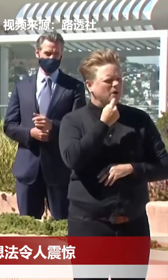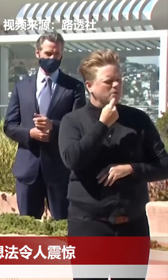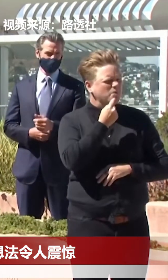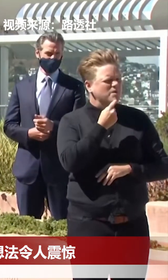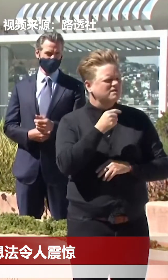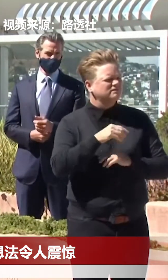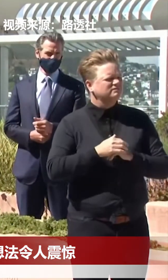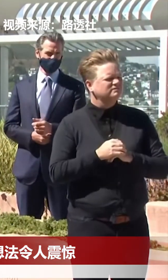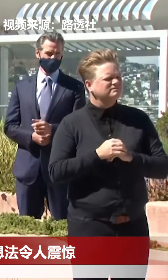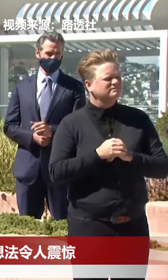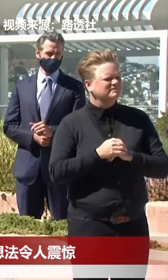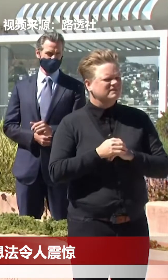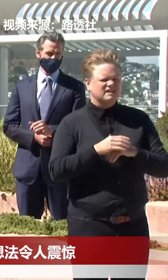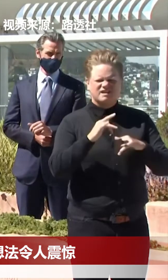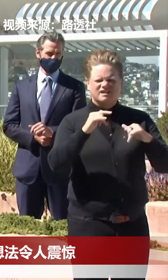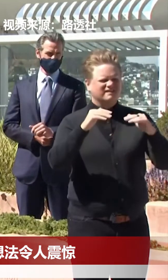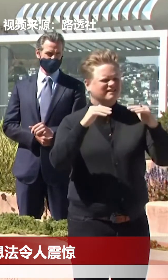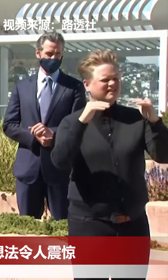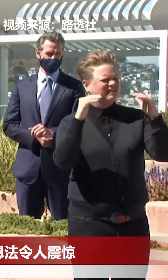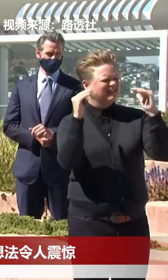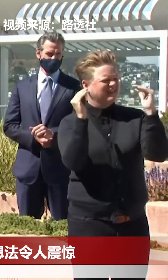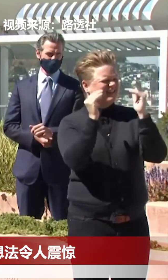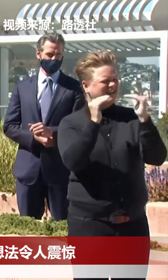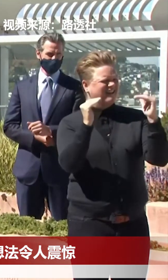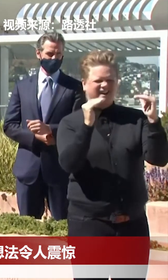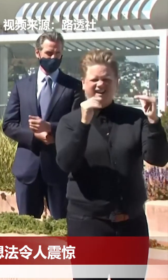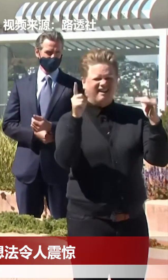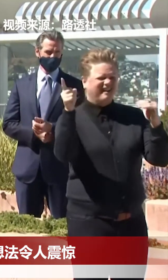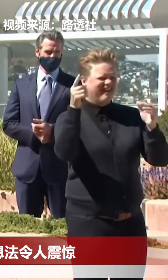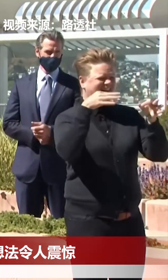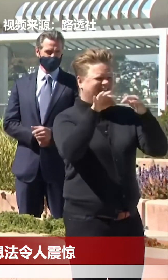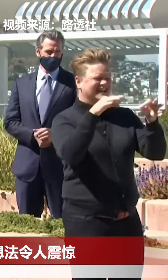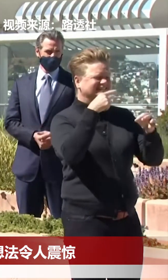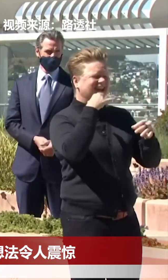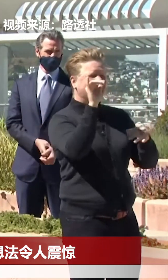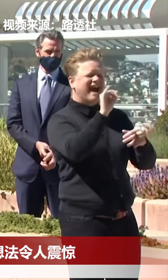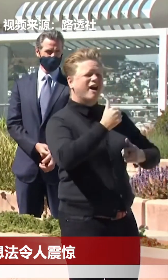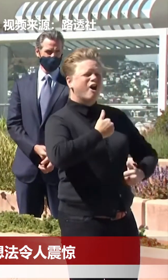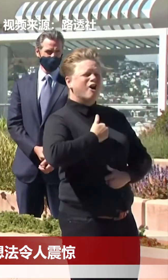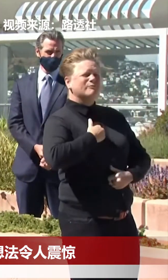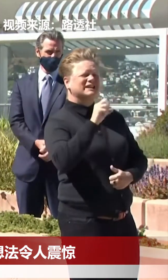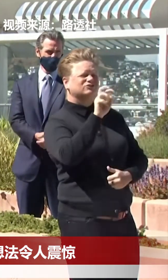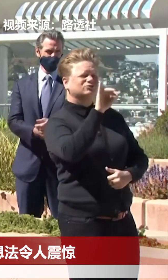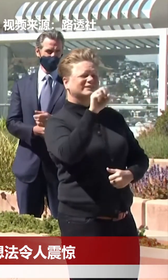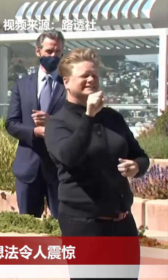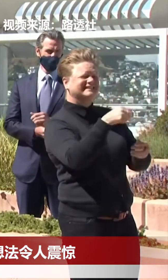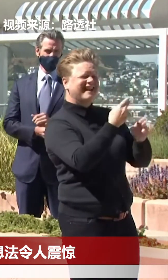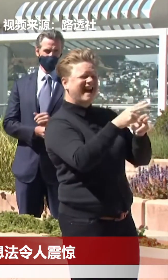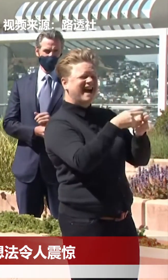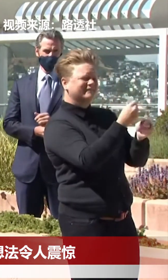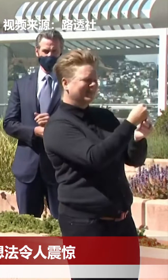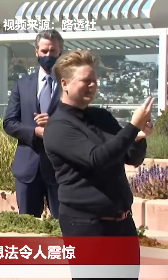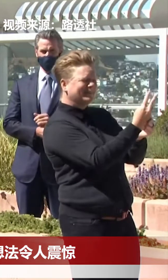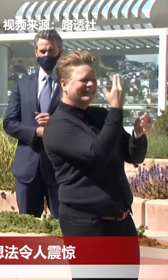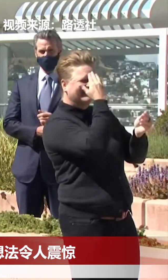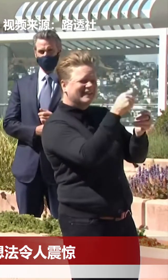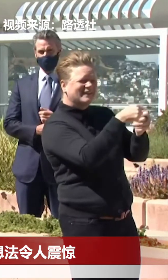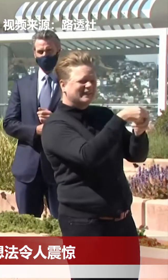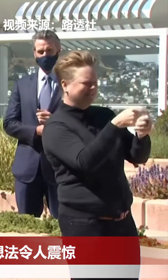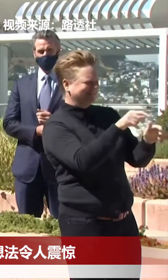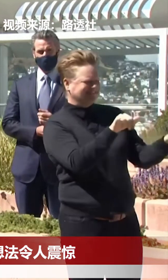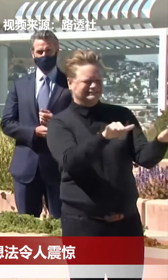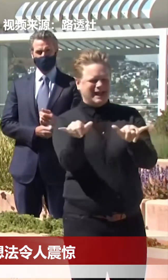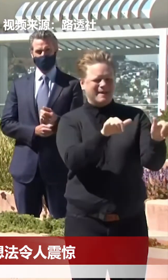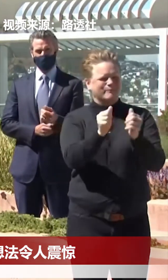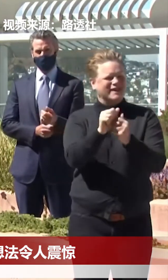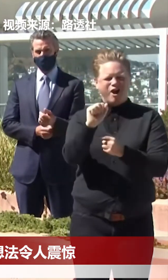求上诉法院在上诉期间搁置这一裁决。在美国，枪支是一个政治上的敏感问题。美国